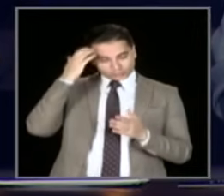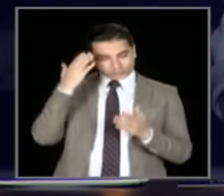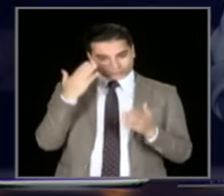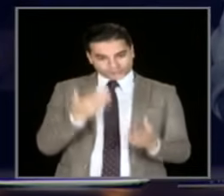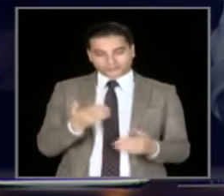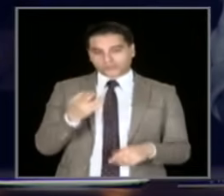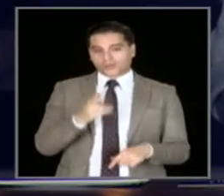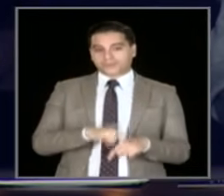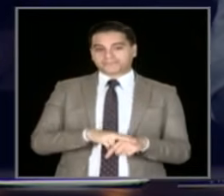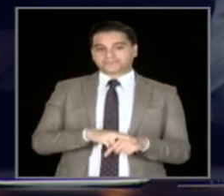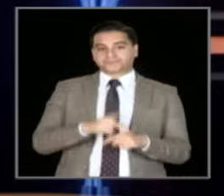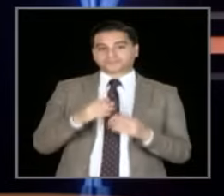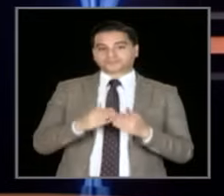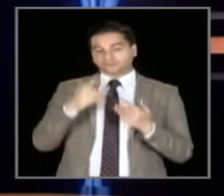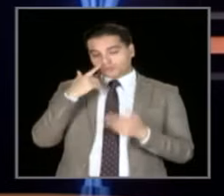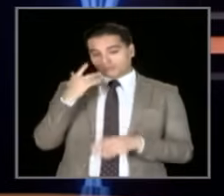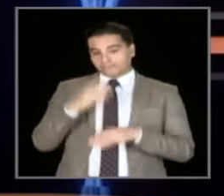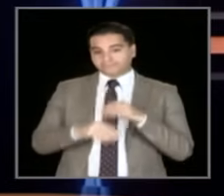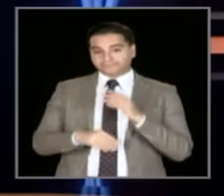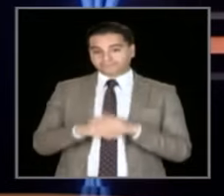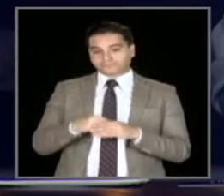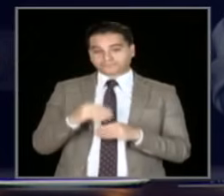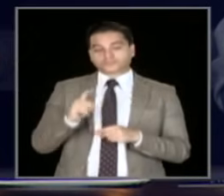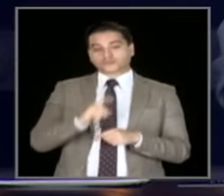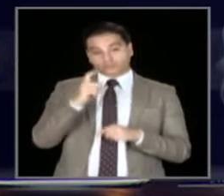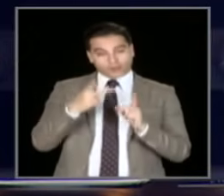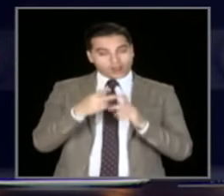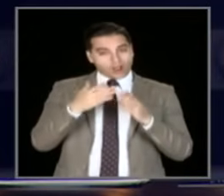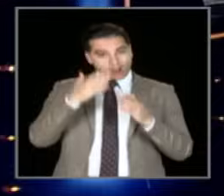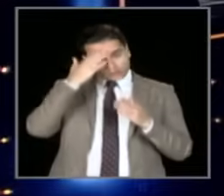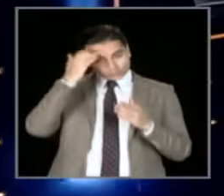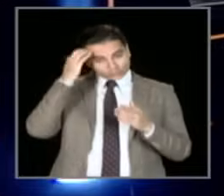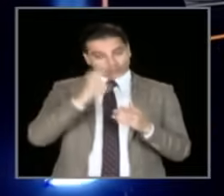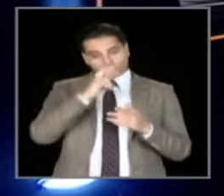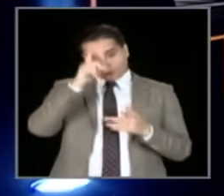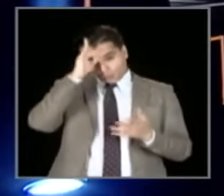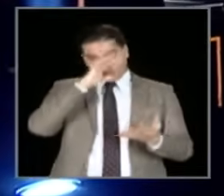جامعة السويس. أسيوط، جغرافيا. والسؤال هو: